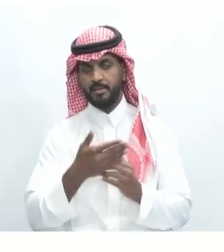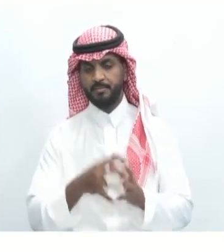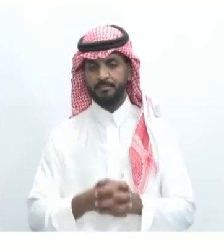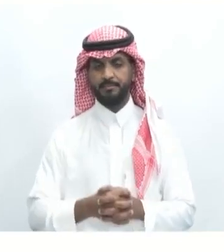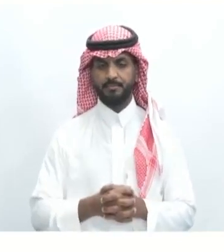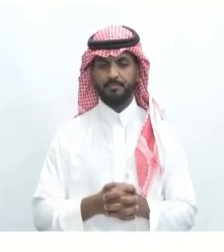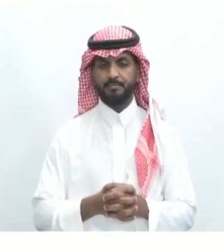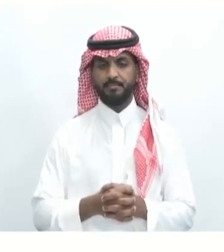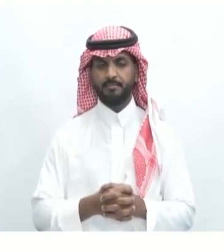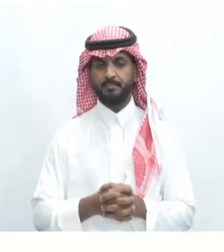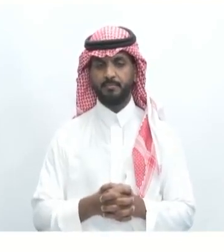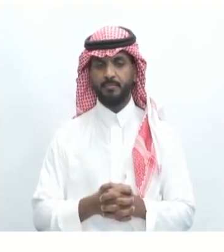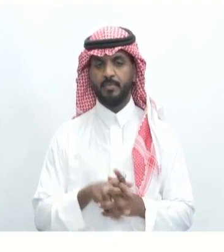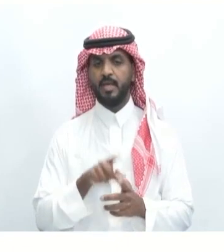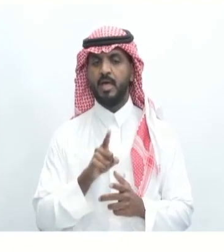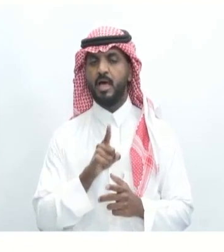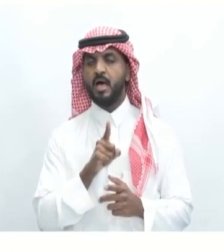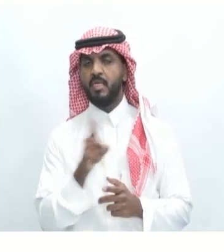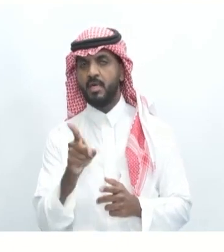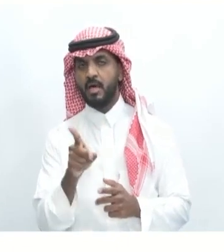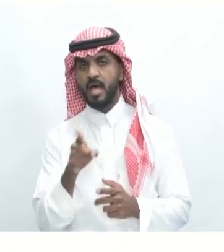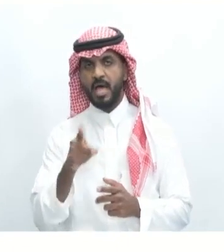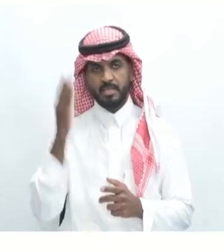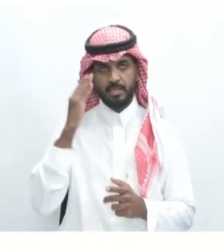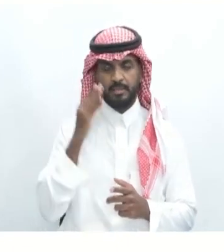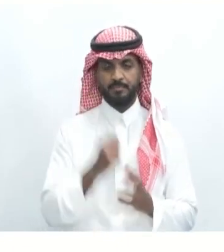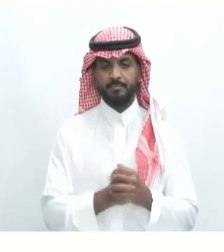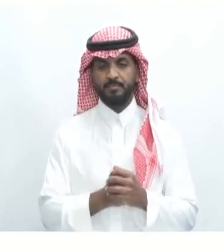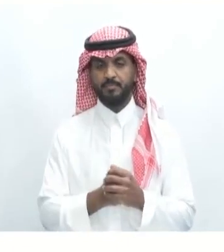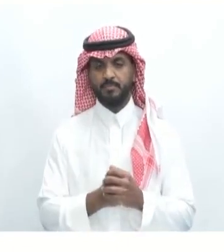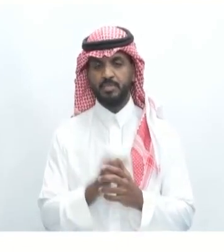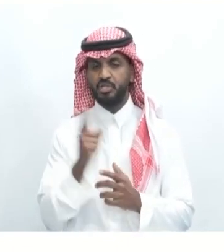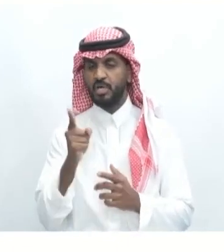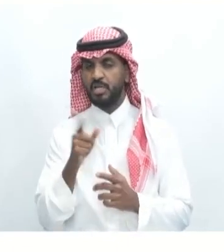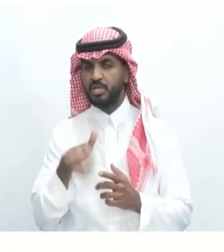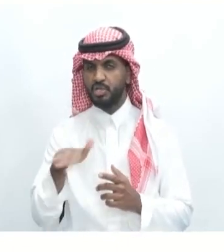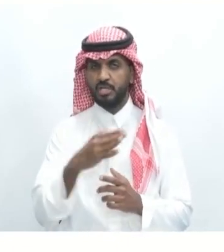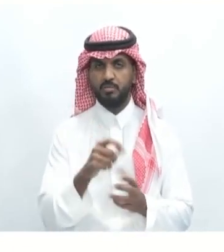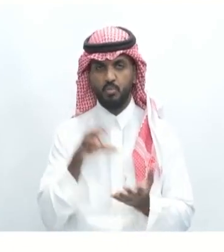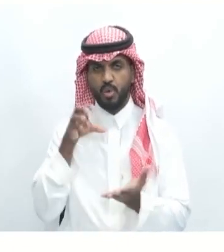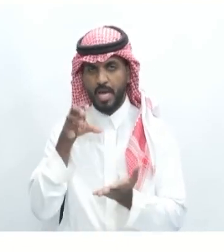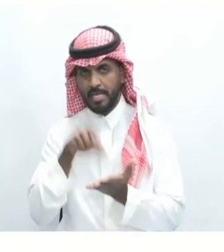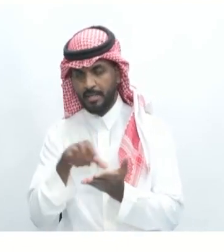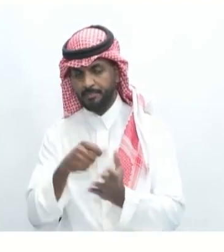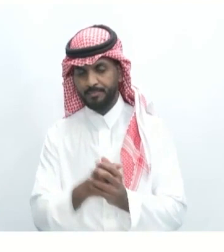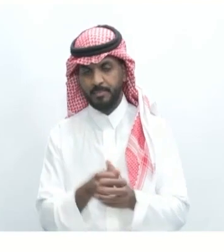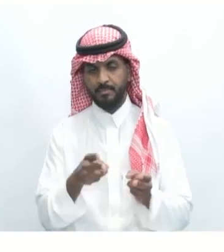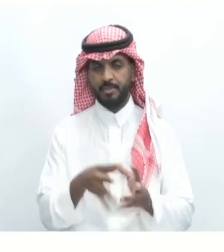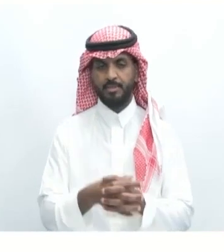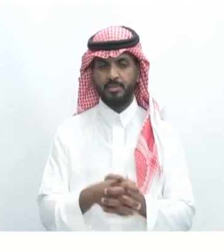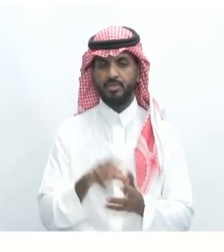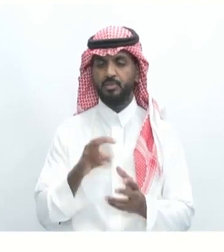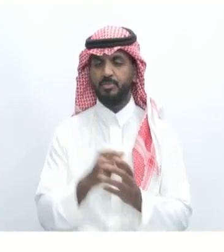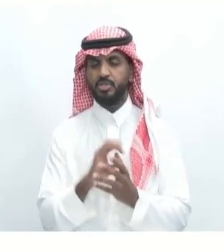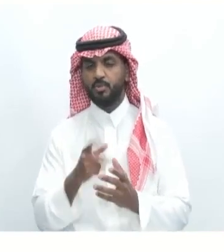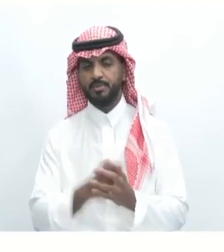بعدها احسنتم هذا هذه للاشاره الى شيء معين اذا نبدا معا في جمع